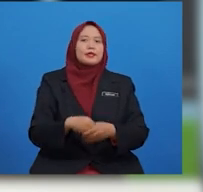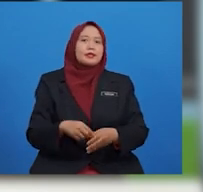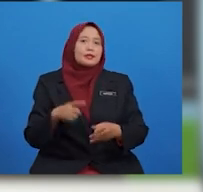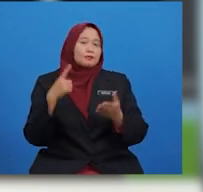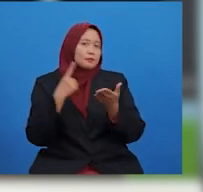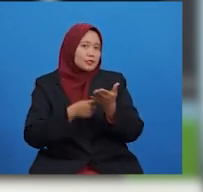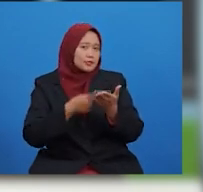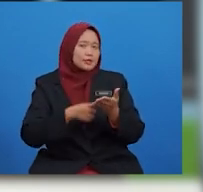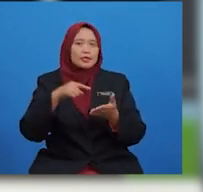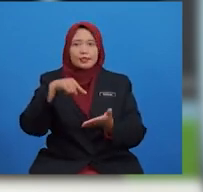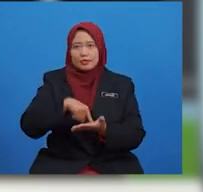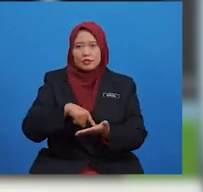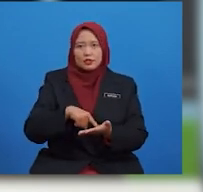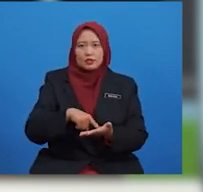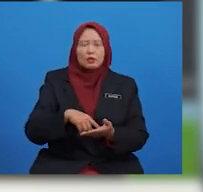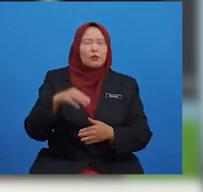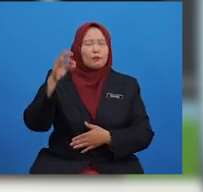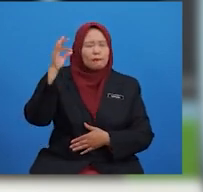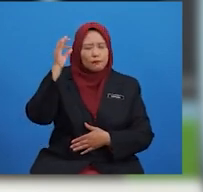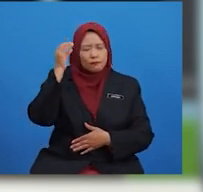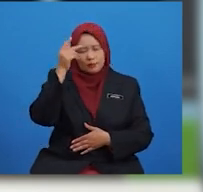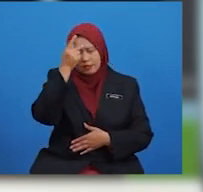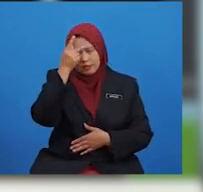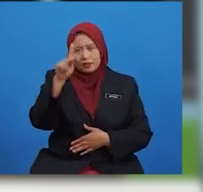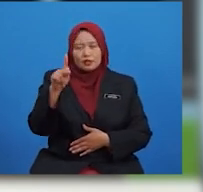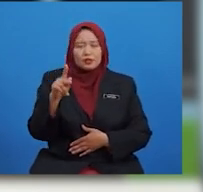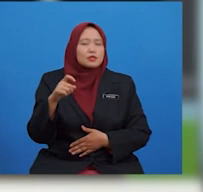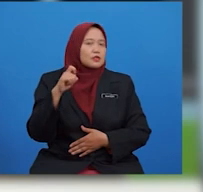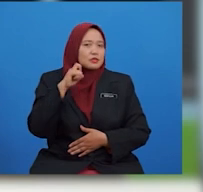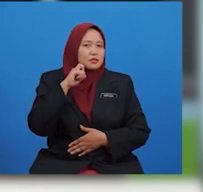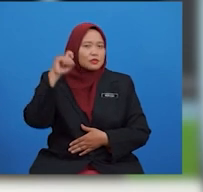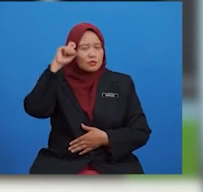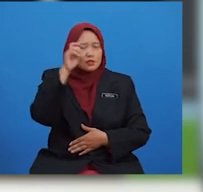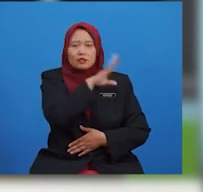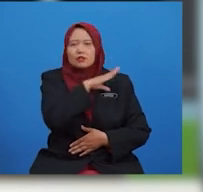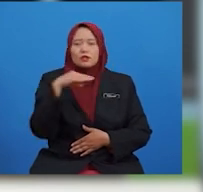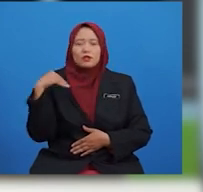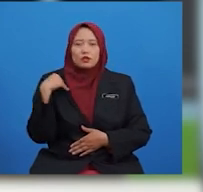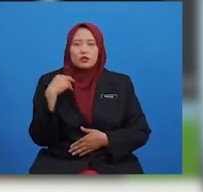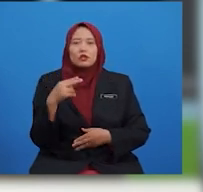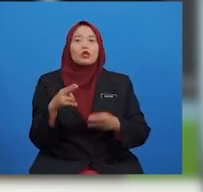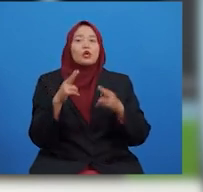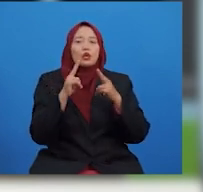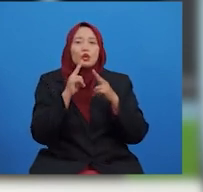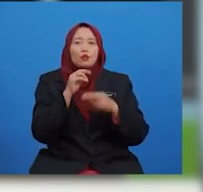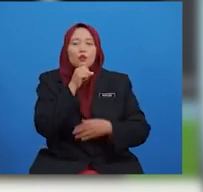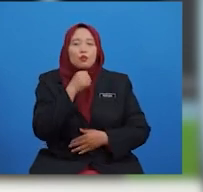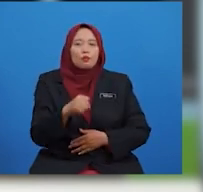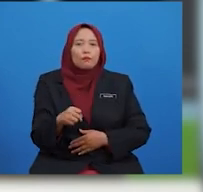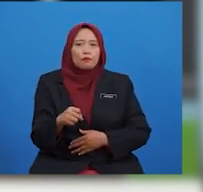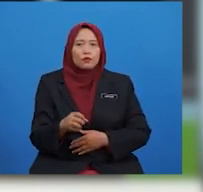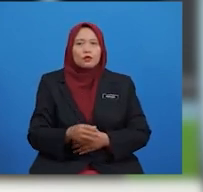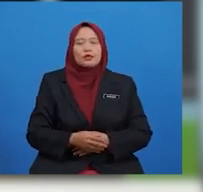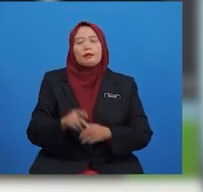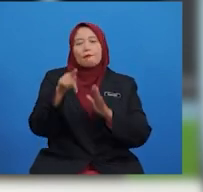Pandai! Ya, jantina dan umur merupakan pemboleh ubah kerana kedua-duanya